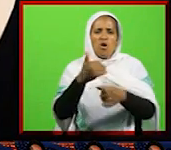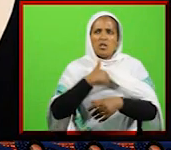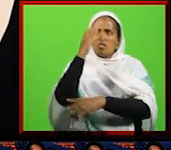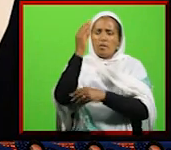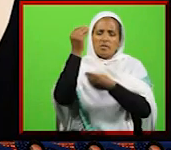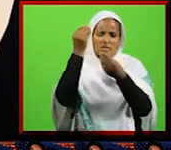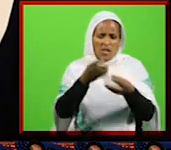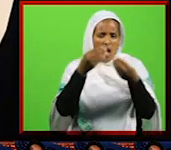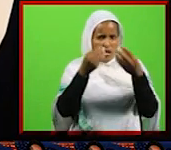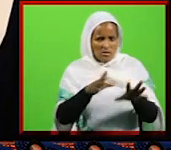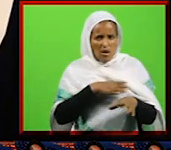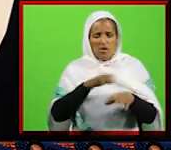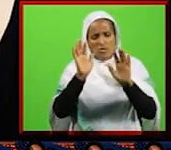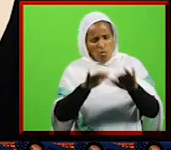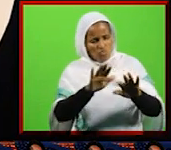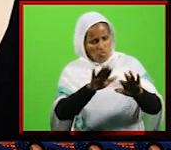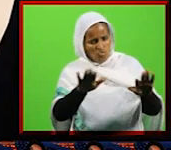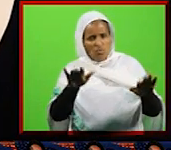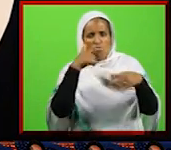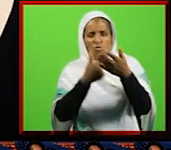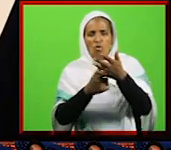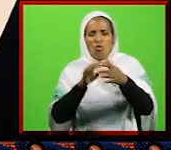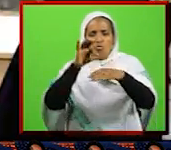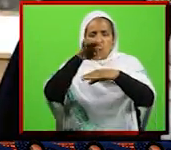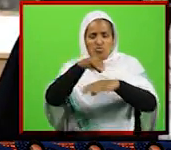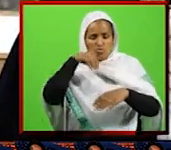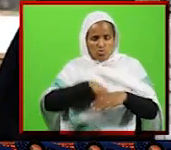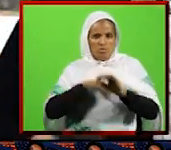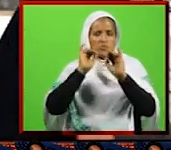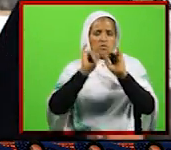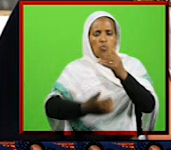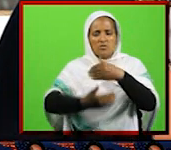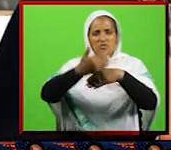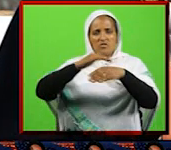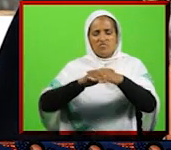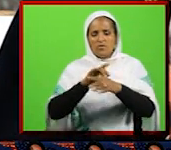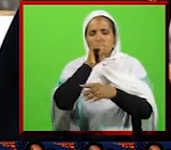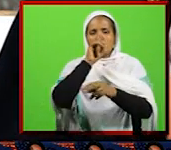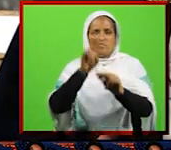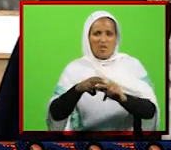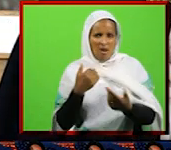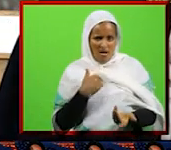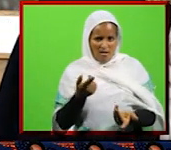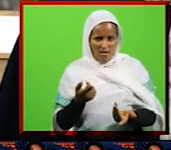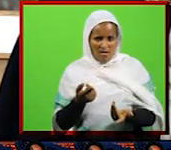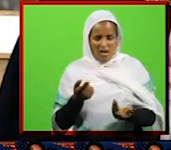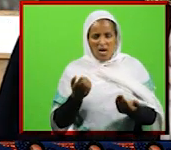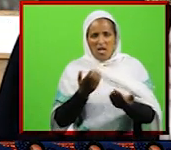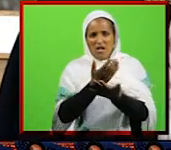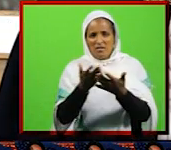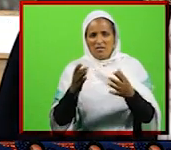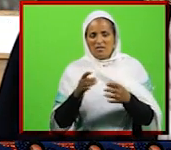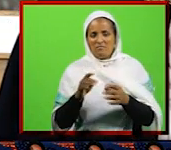ገዳው ሳይጠፋ እግዚአብሔር ከሰጣይንሳ ምናምን ተው ብሎ ቁስሉ እንዳለው ዝም ብለው